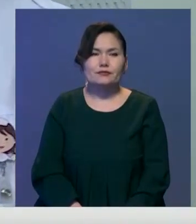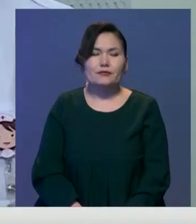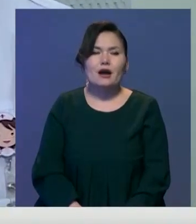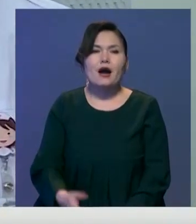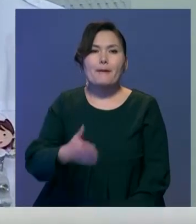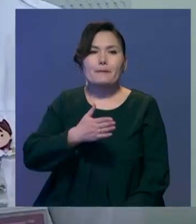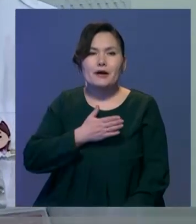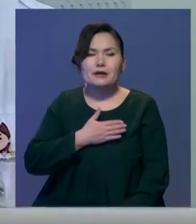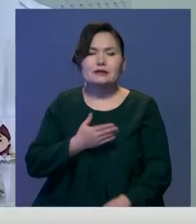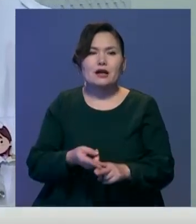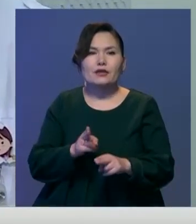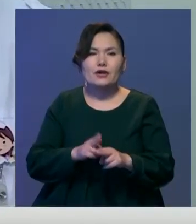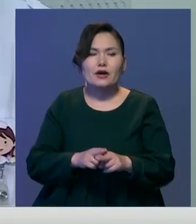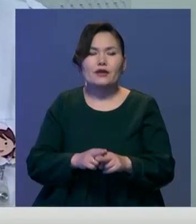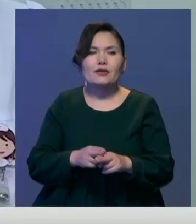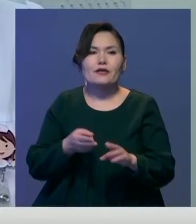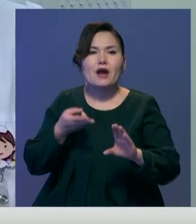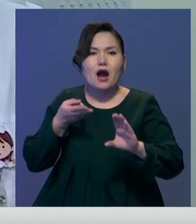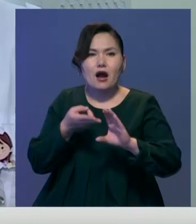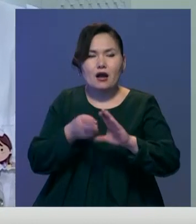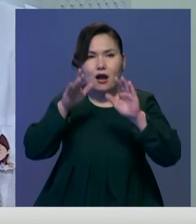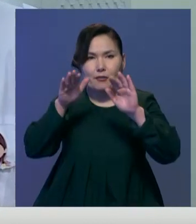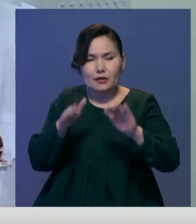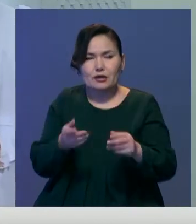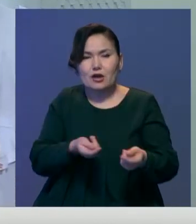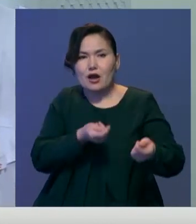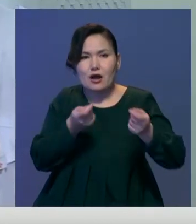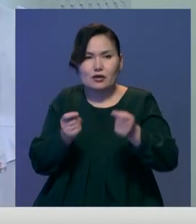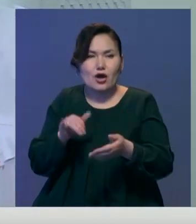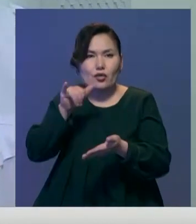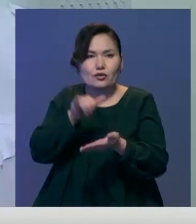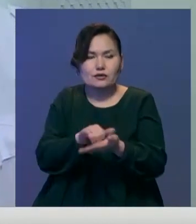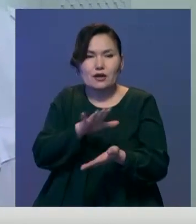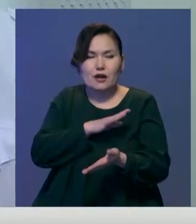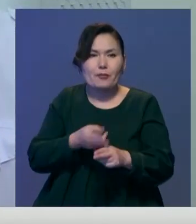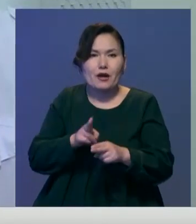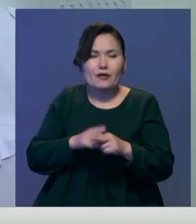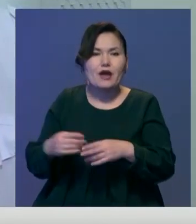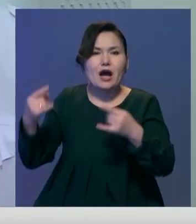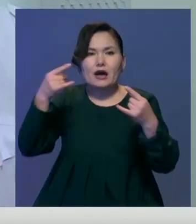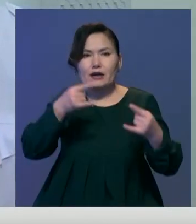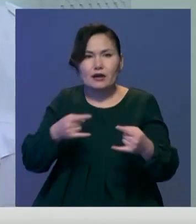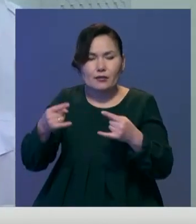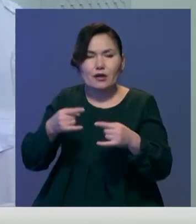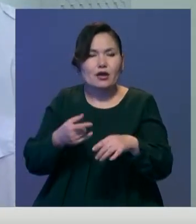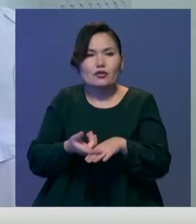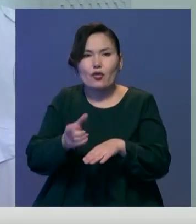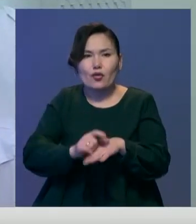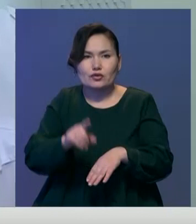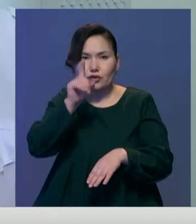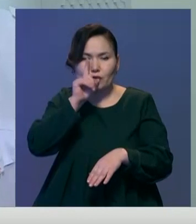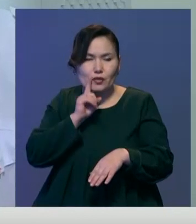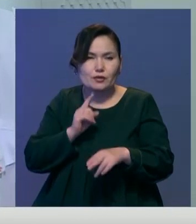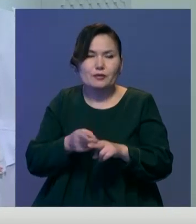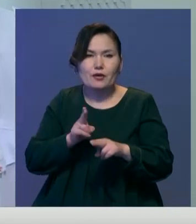Бізге соңғы үлгідегі компьютерлік томография әкеліп орнатылды. Бұл құрылғының ерекшелігі ол рентген сәулесін аз бөледі, әрі жылдам